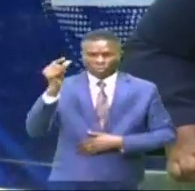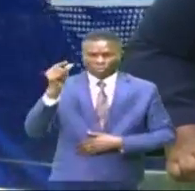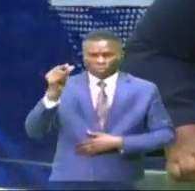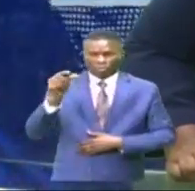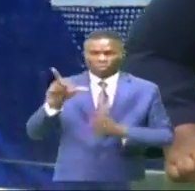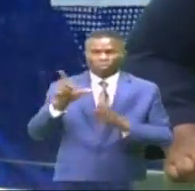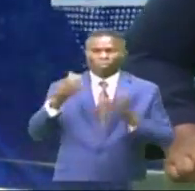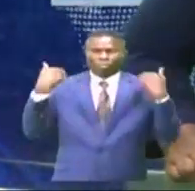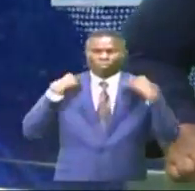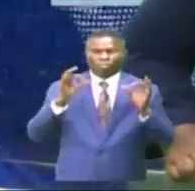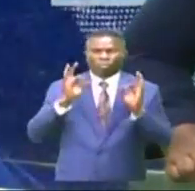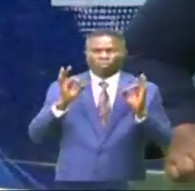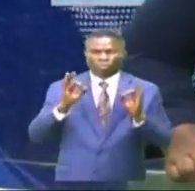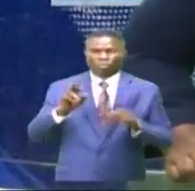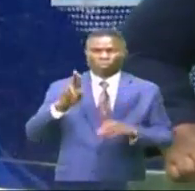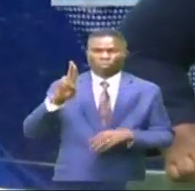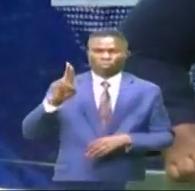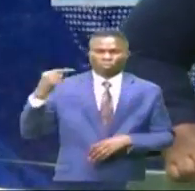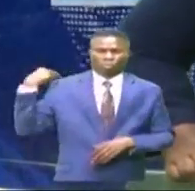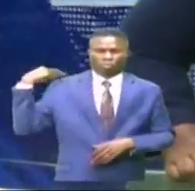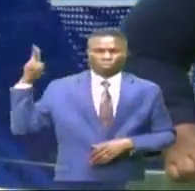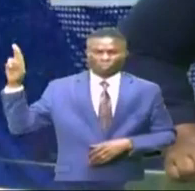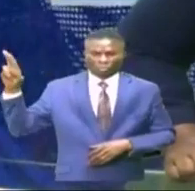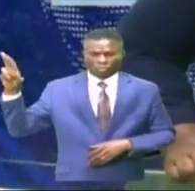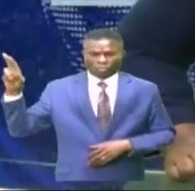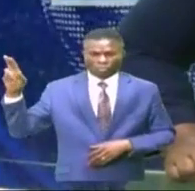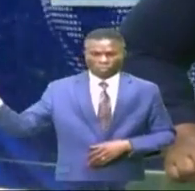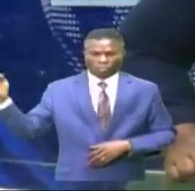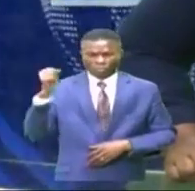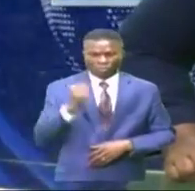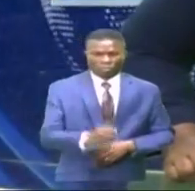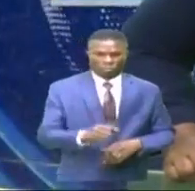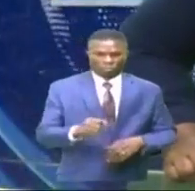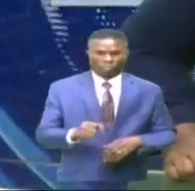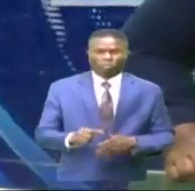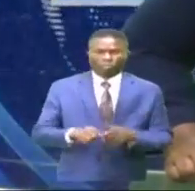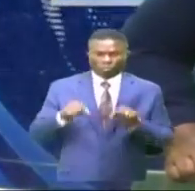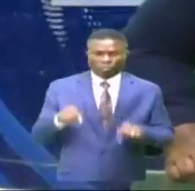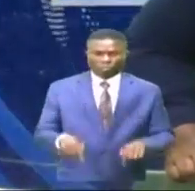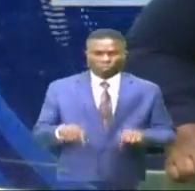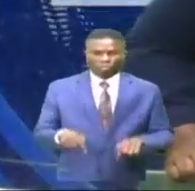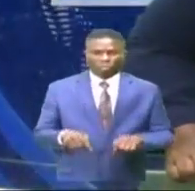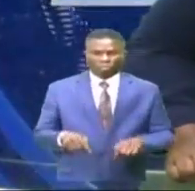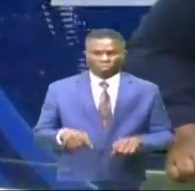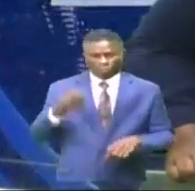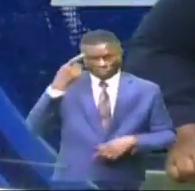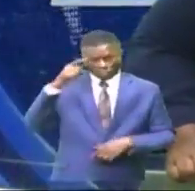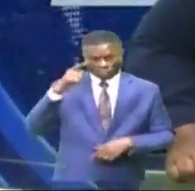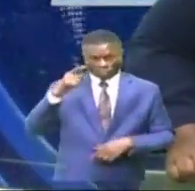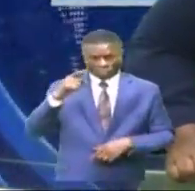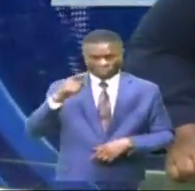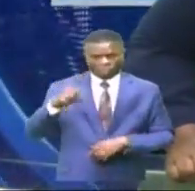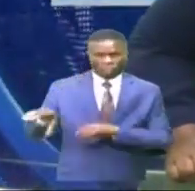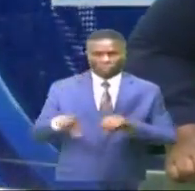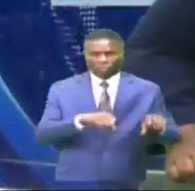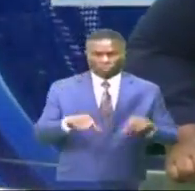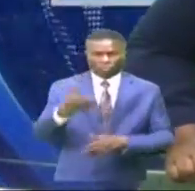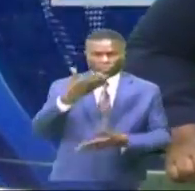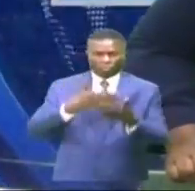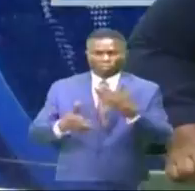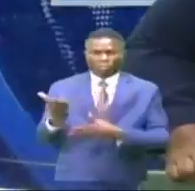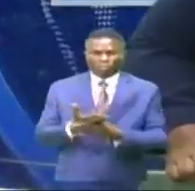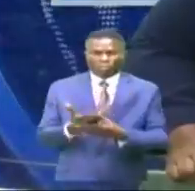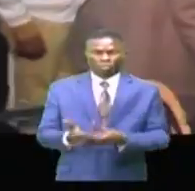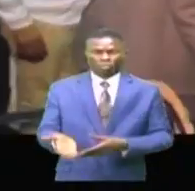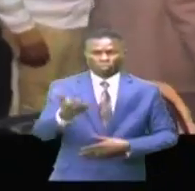coordonnateur il s'appelle Raphaël Matamba il a été officiellement investi au jour aujourd'hui au cours d'une cérémonie de remise reprise